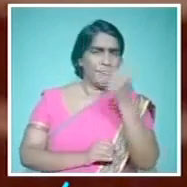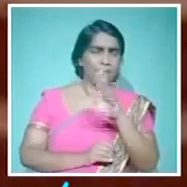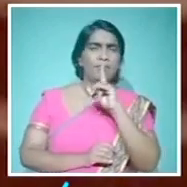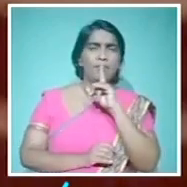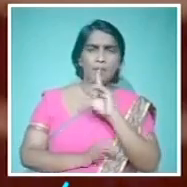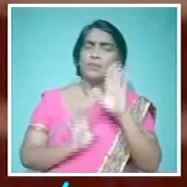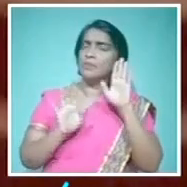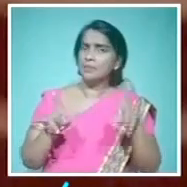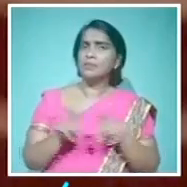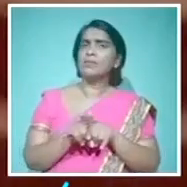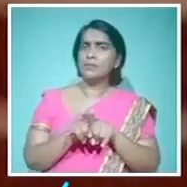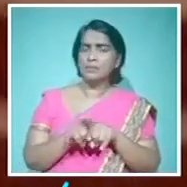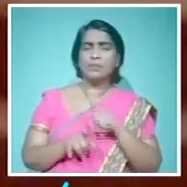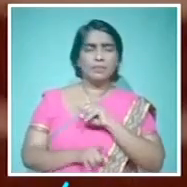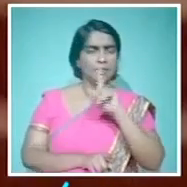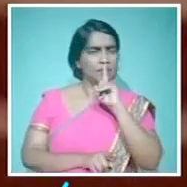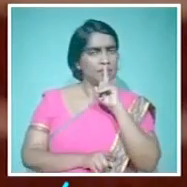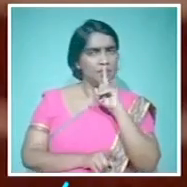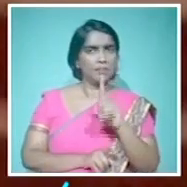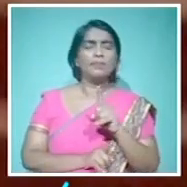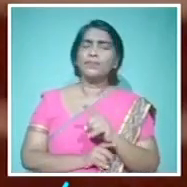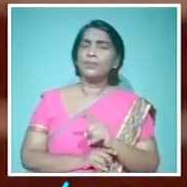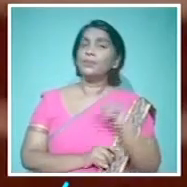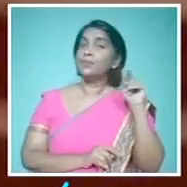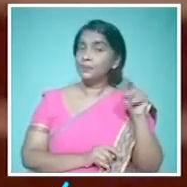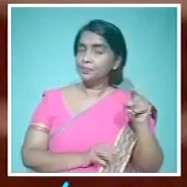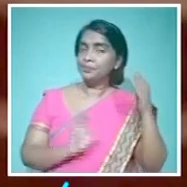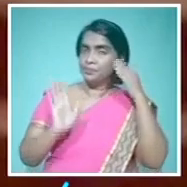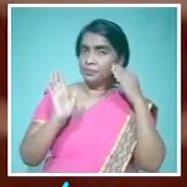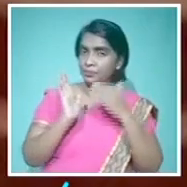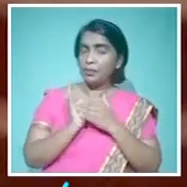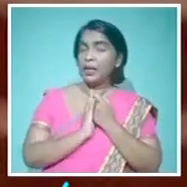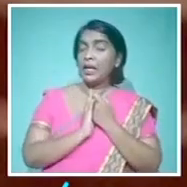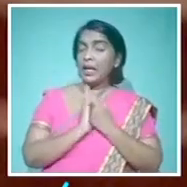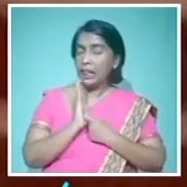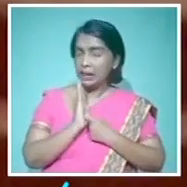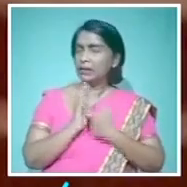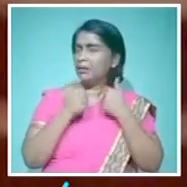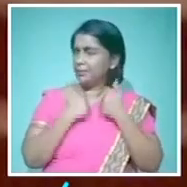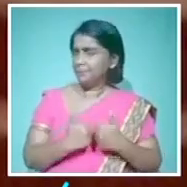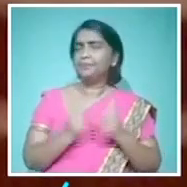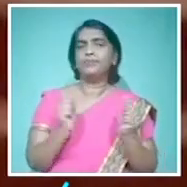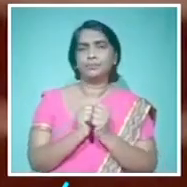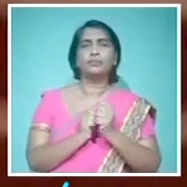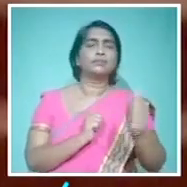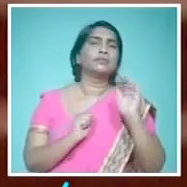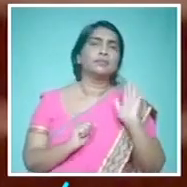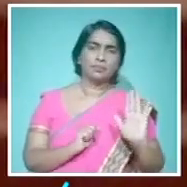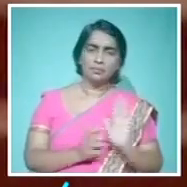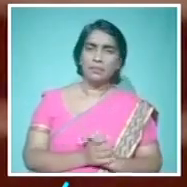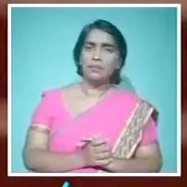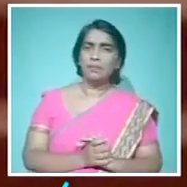දකිනවා ඒ වගේම අපි ඉල්ලීමක් කරනවා මේ සම්බන්ධව නීතිය හරියටම ක්‍රියාත්මක කරන්න කටයුතු කරන්න